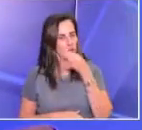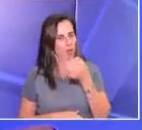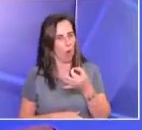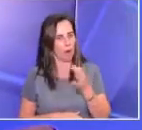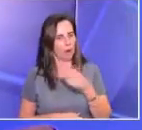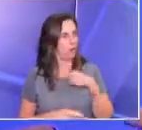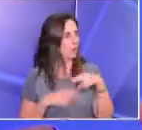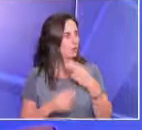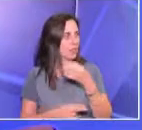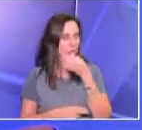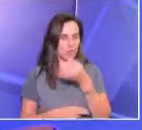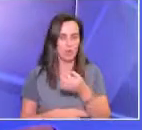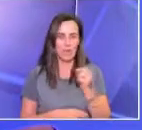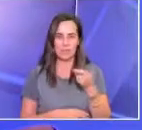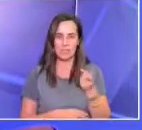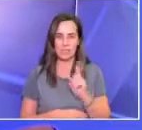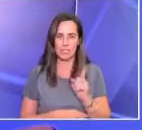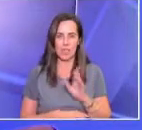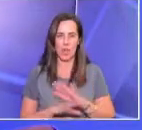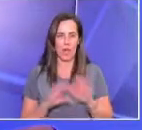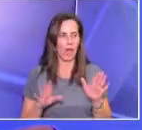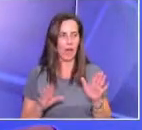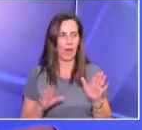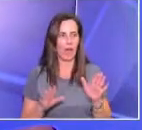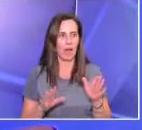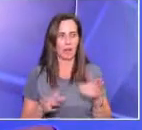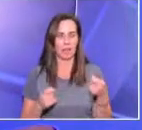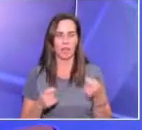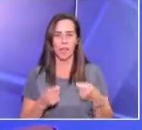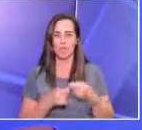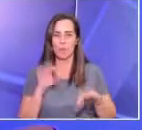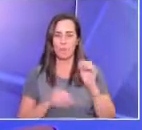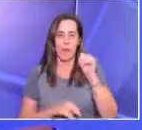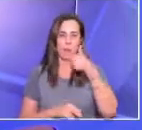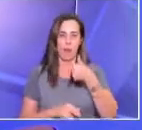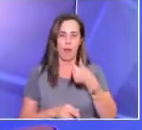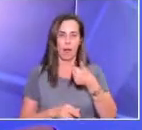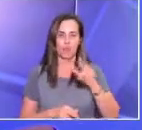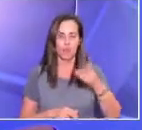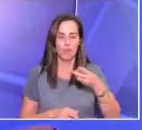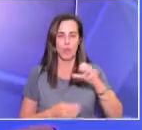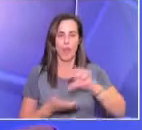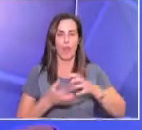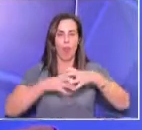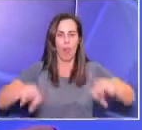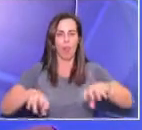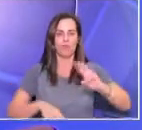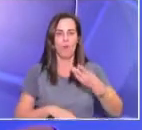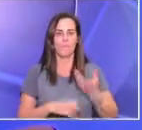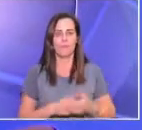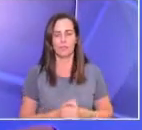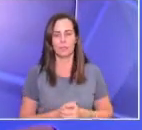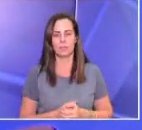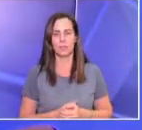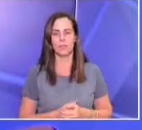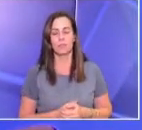הייתה, ואני חוזר לשאלה אלייך, האם זה לא רק, את יודעת, חלון של בחירות, ויום למחרת העיר משוסעת שוב פעם?